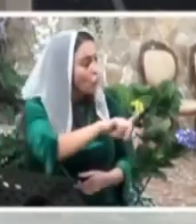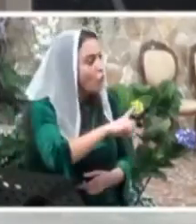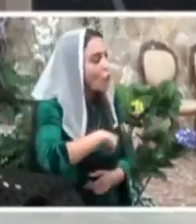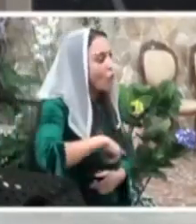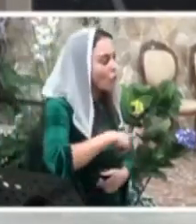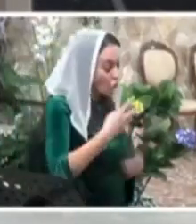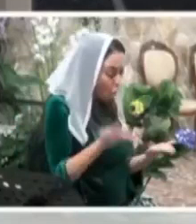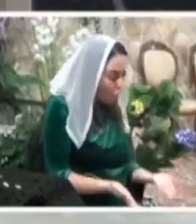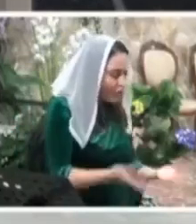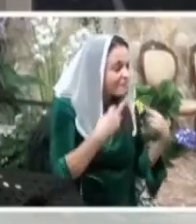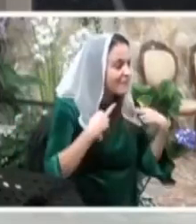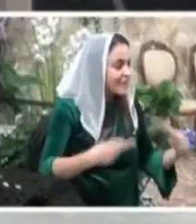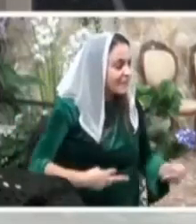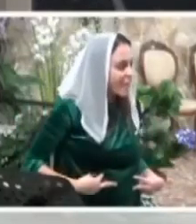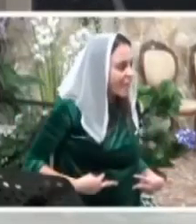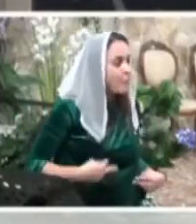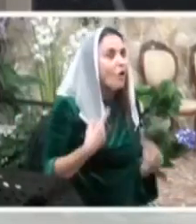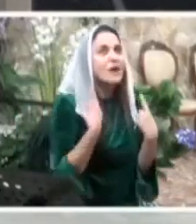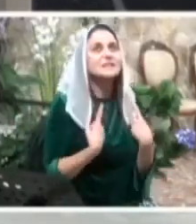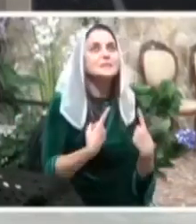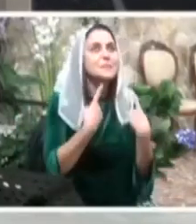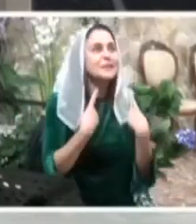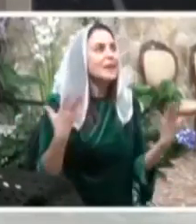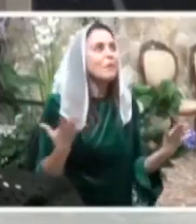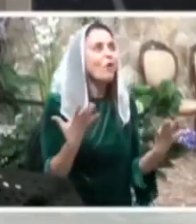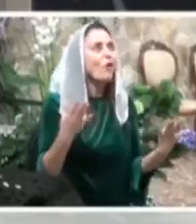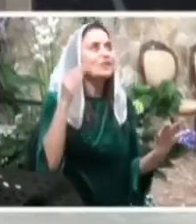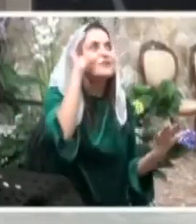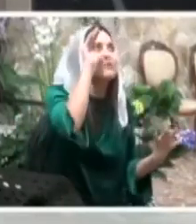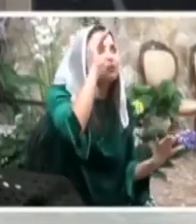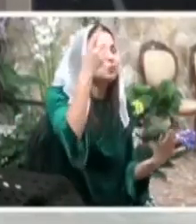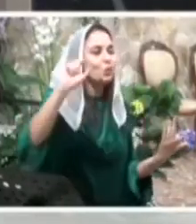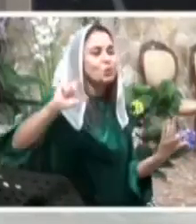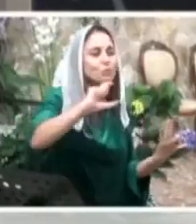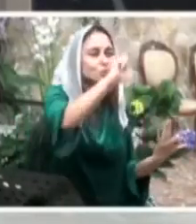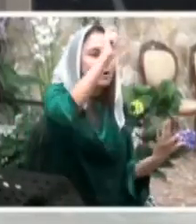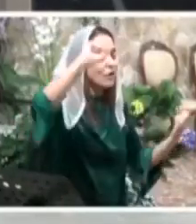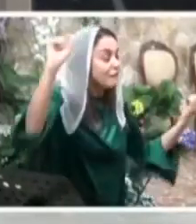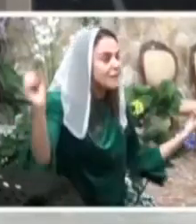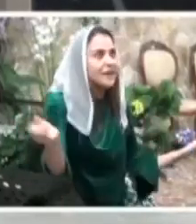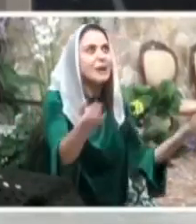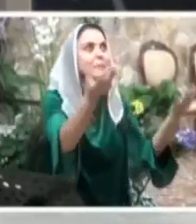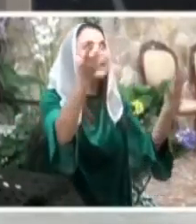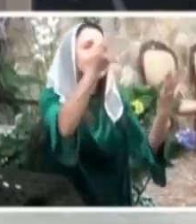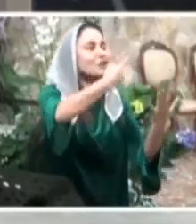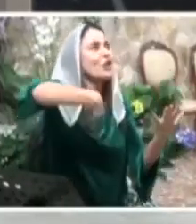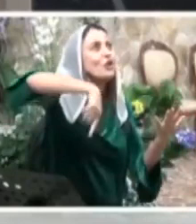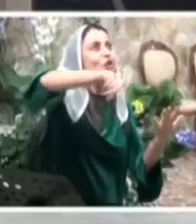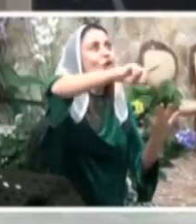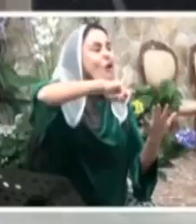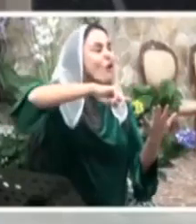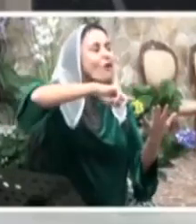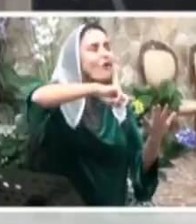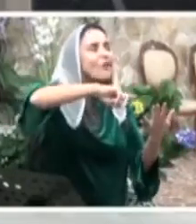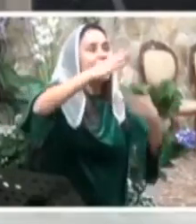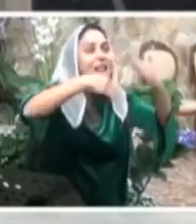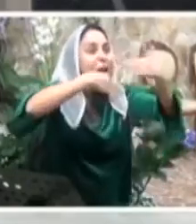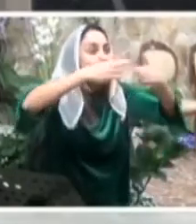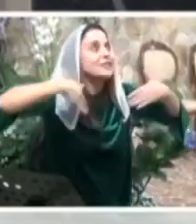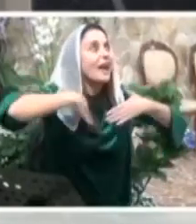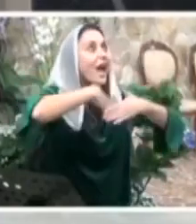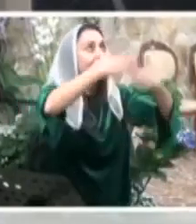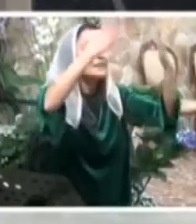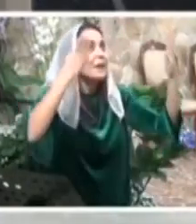stiamo vivendo in attesa di poter un giorno finalmente cavalcare la soglia di quella